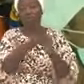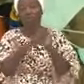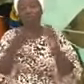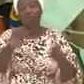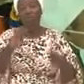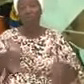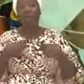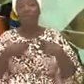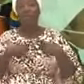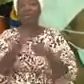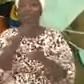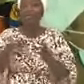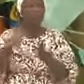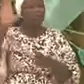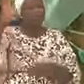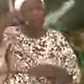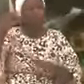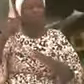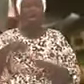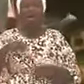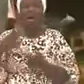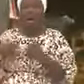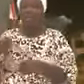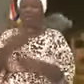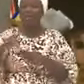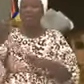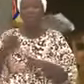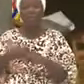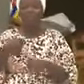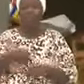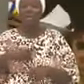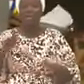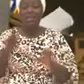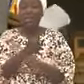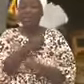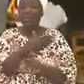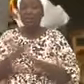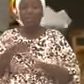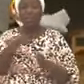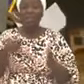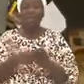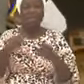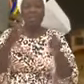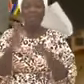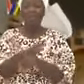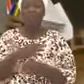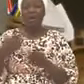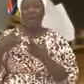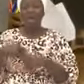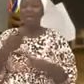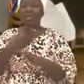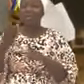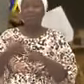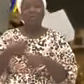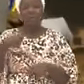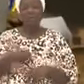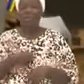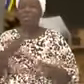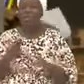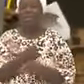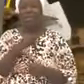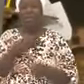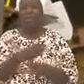de vie haute le coeur d'être de ma vie hôte le club pêcheurs de ma vie autre cas de pierre de ma vie